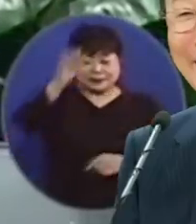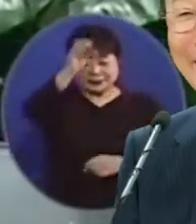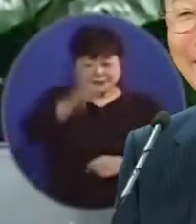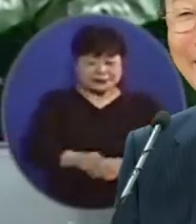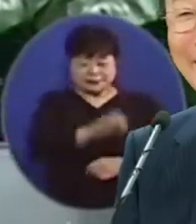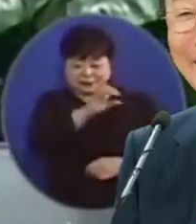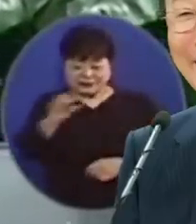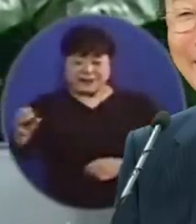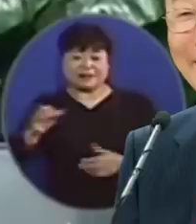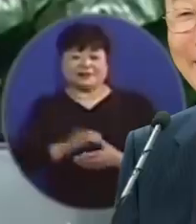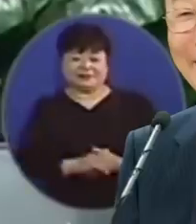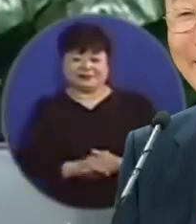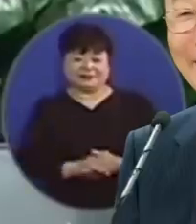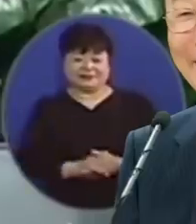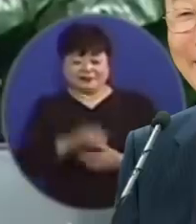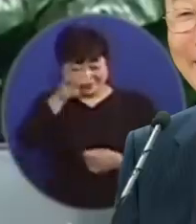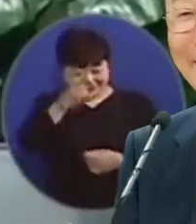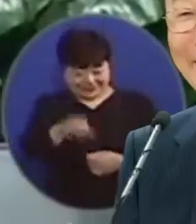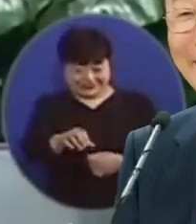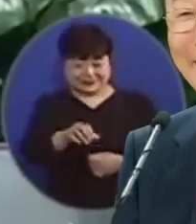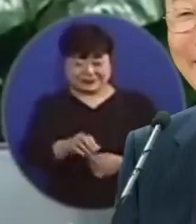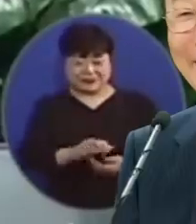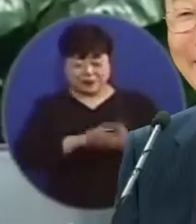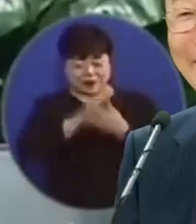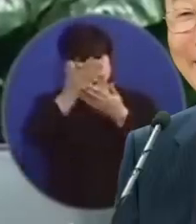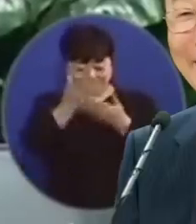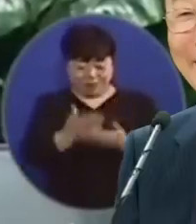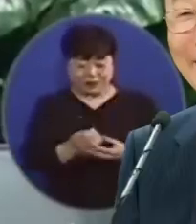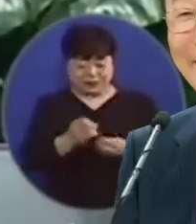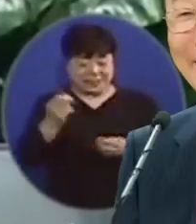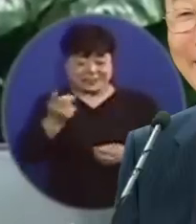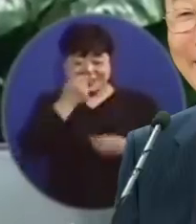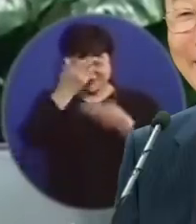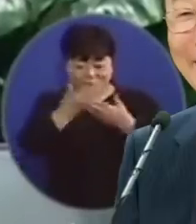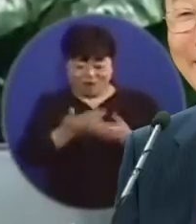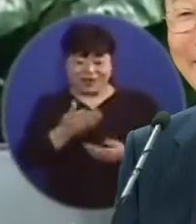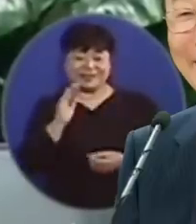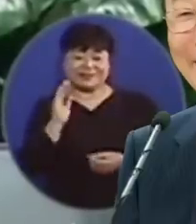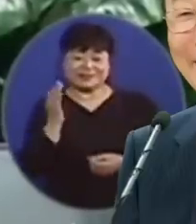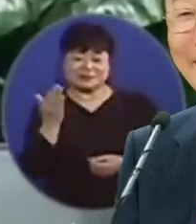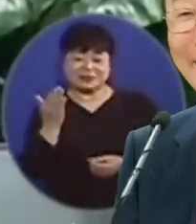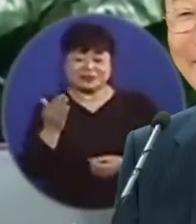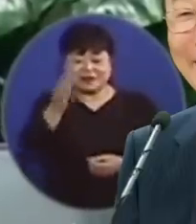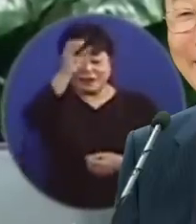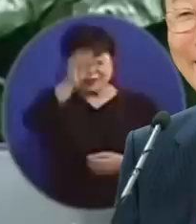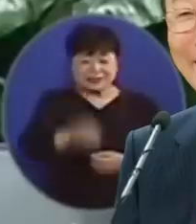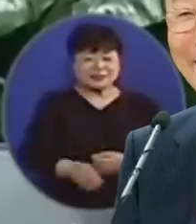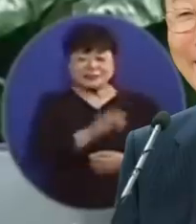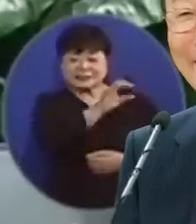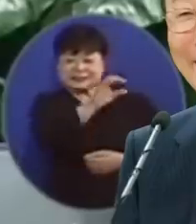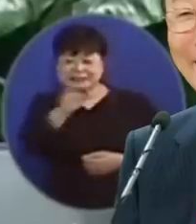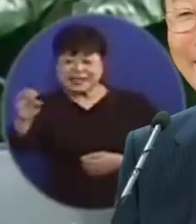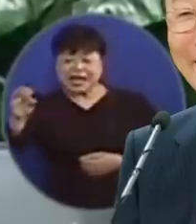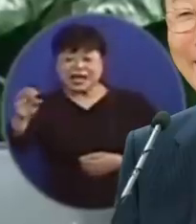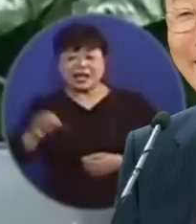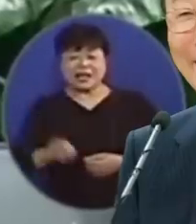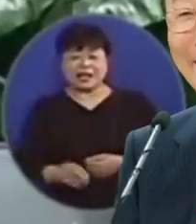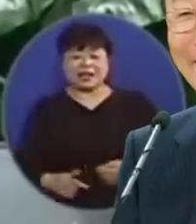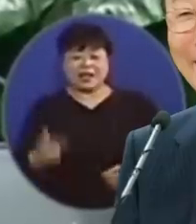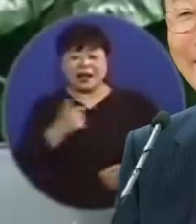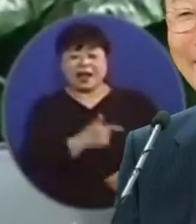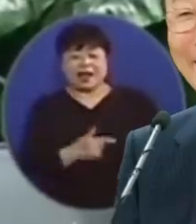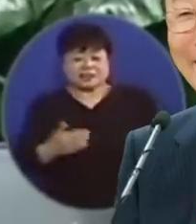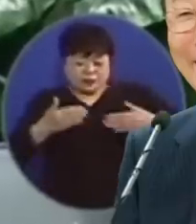십자가, 십자가에서 우리가 변화를 받고 새 생명을 얻게 된 것입니다. 십자가를 가슴에 품고 사는 것이